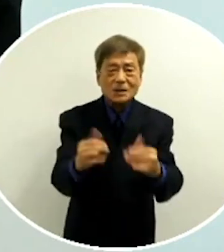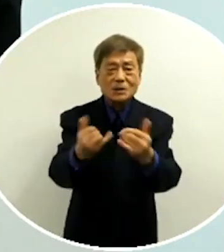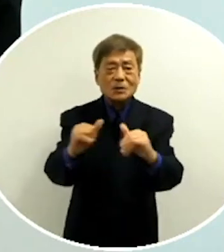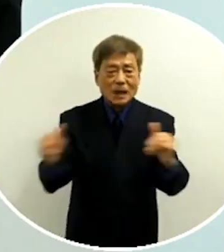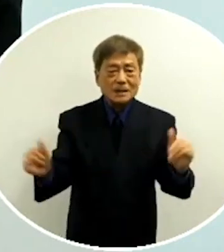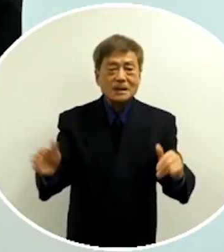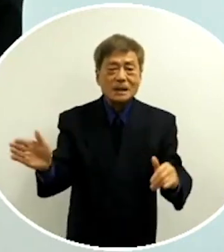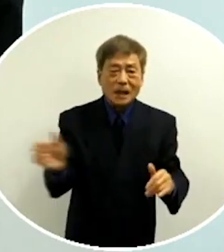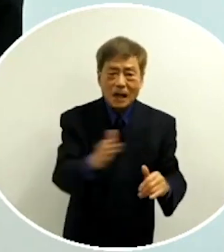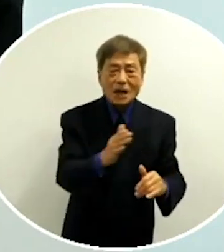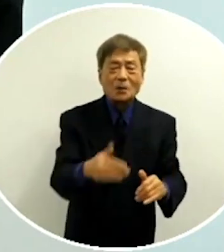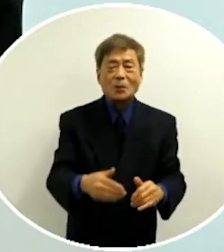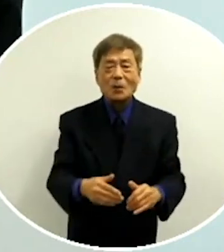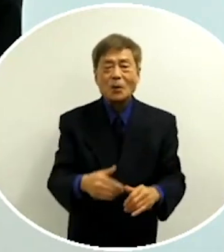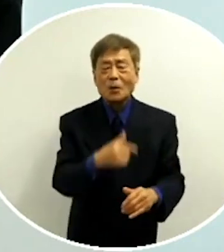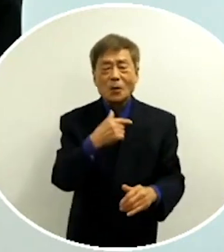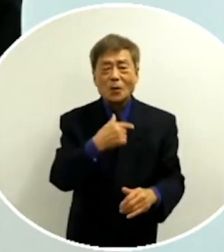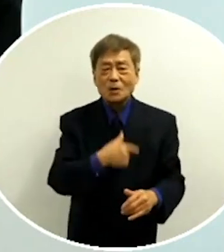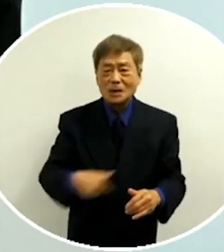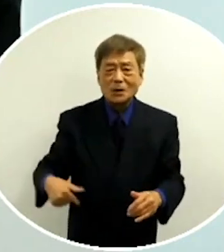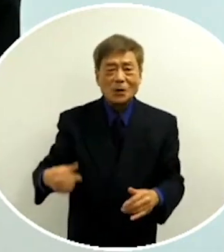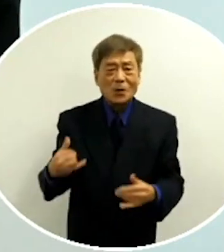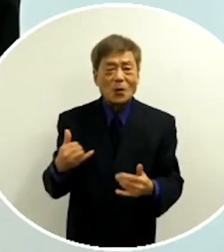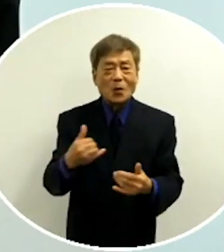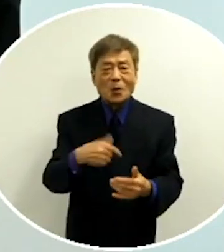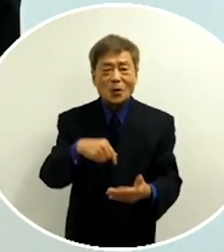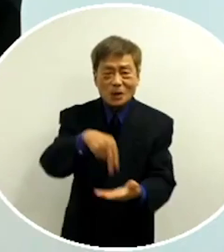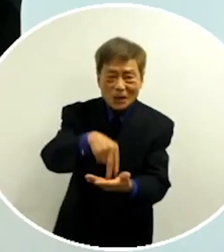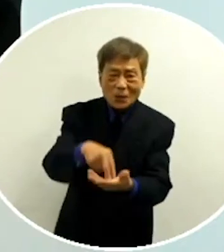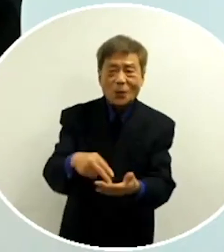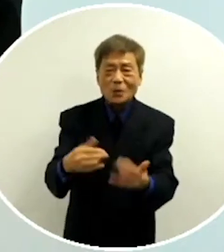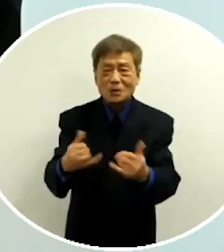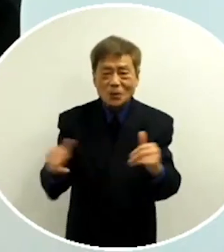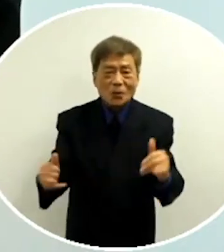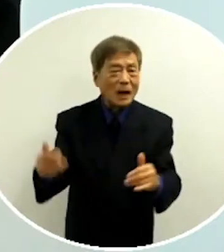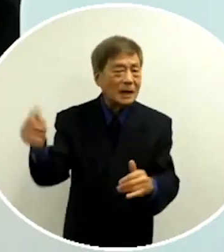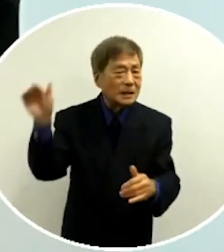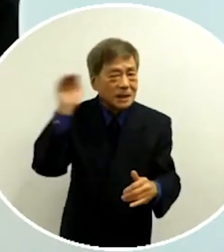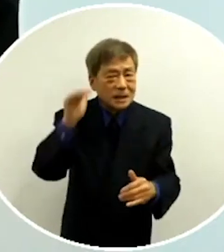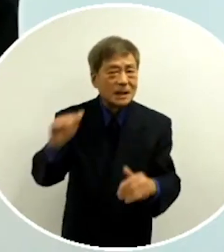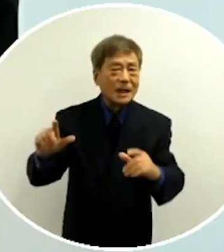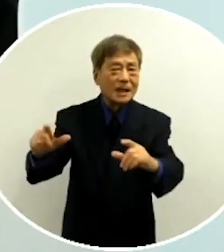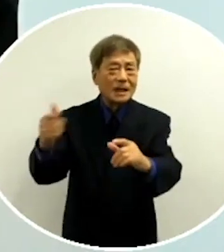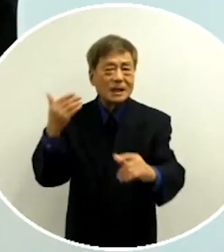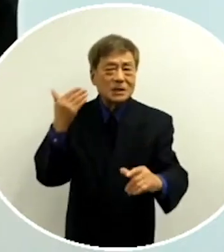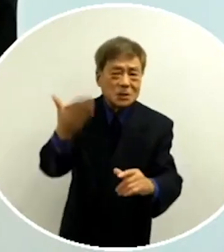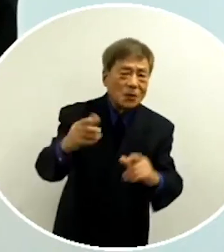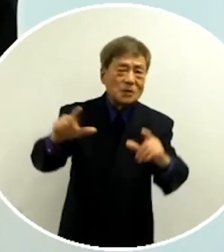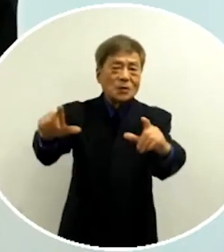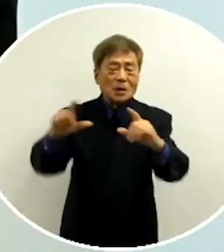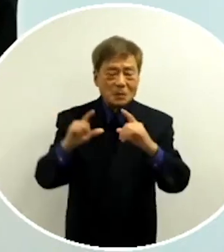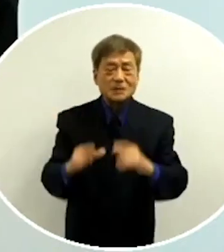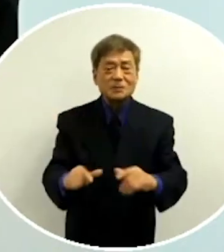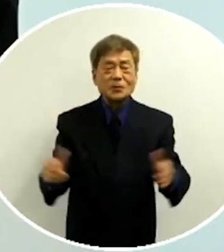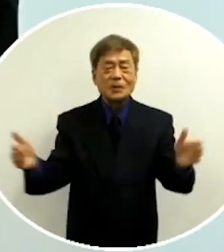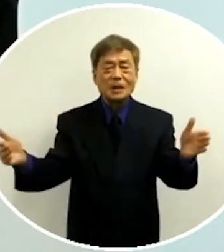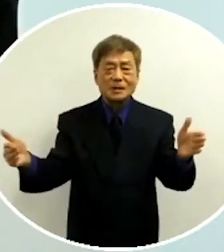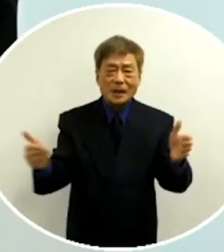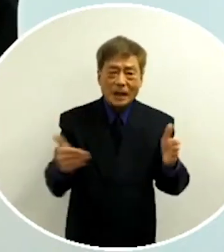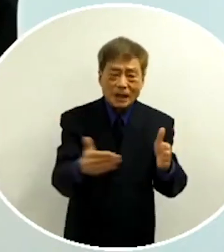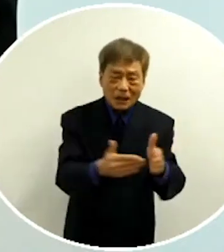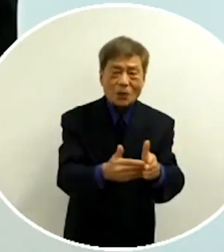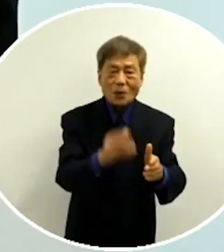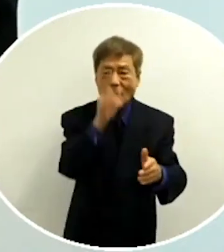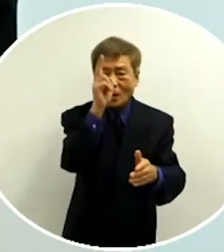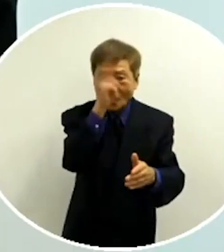を各候補者が受ける形で討議を進めます終了次局は午後30を予定し